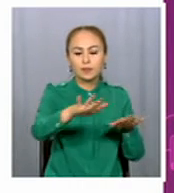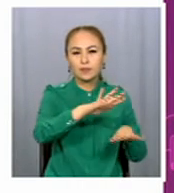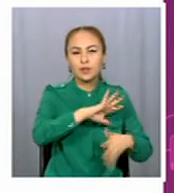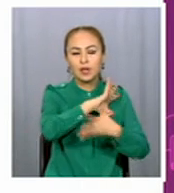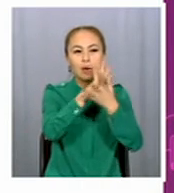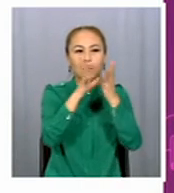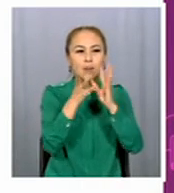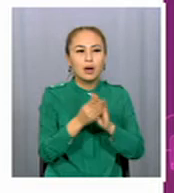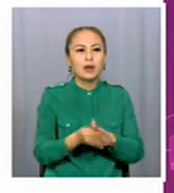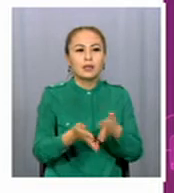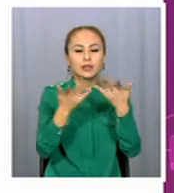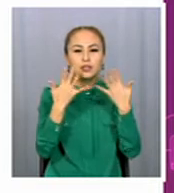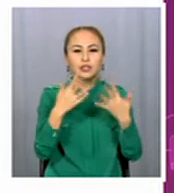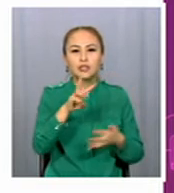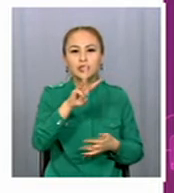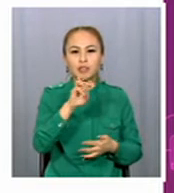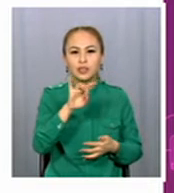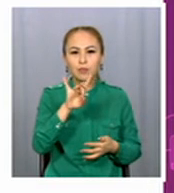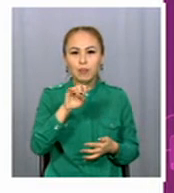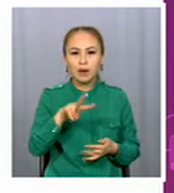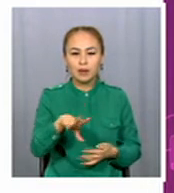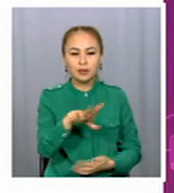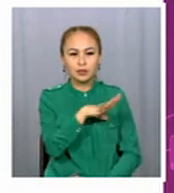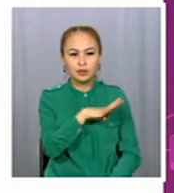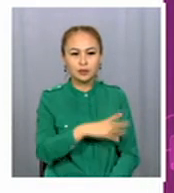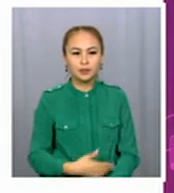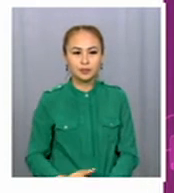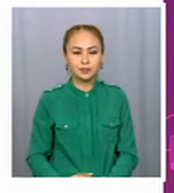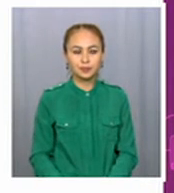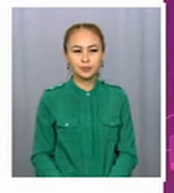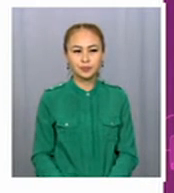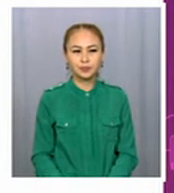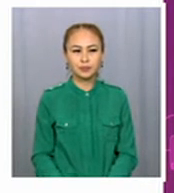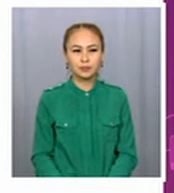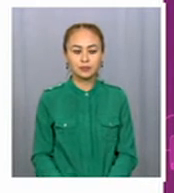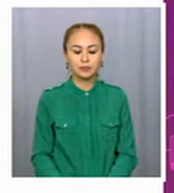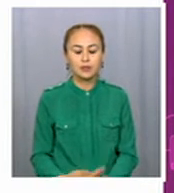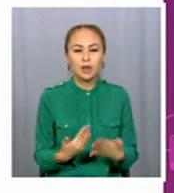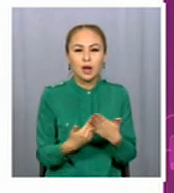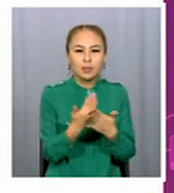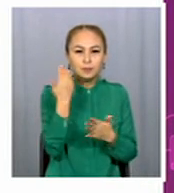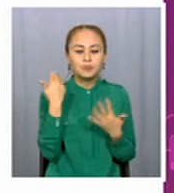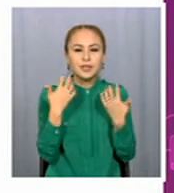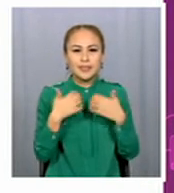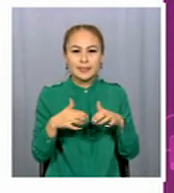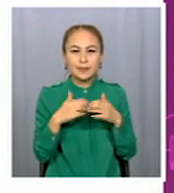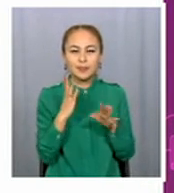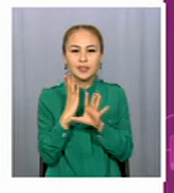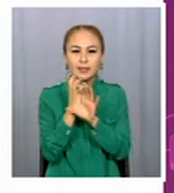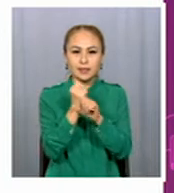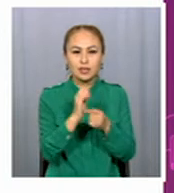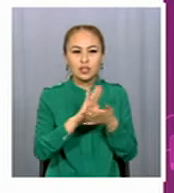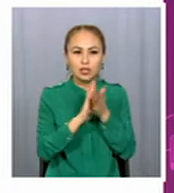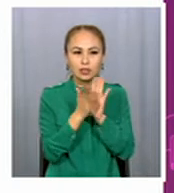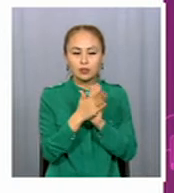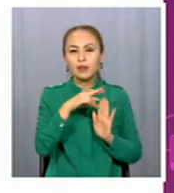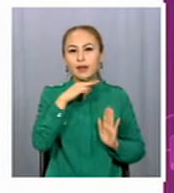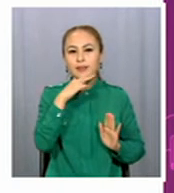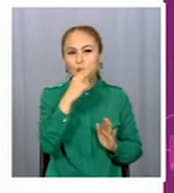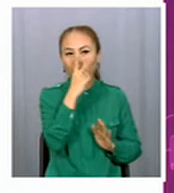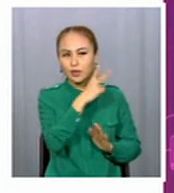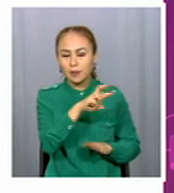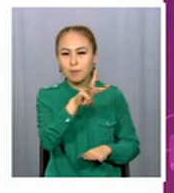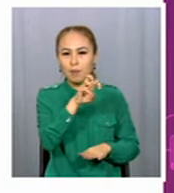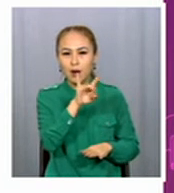Орман шетіне барлығы неше марал шықты? Алдымен есептің қысқаша шартына назар аударайық.